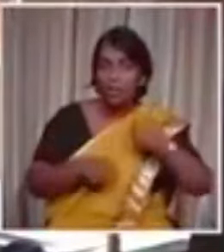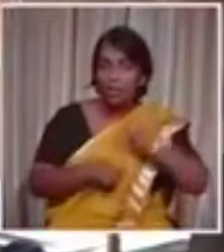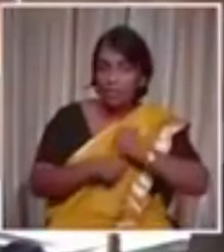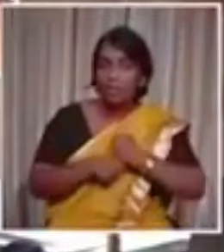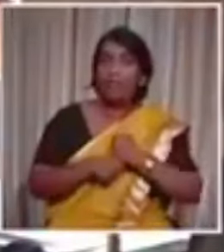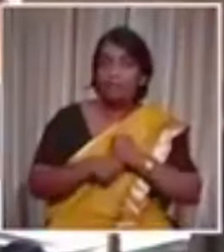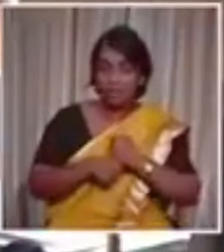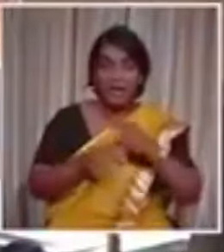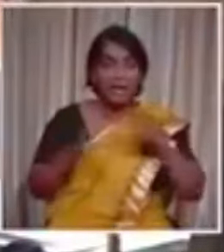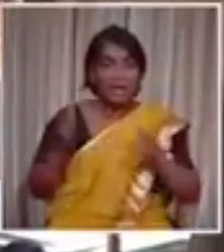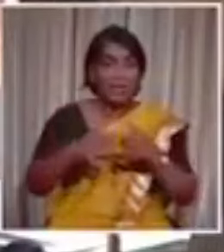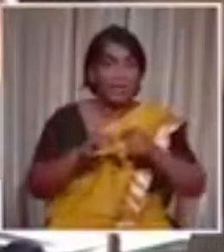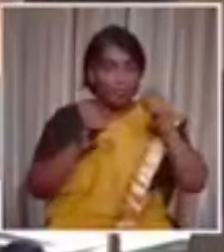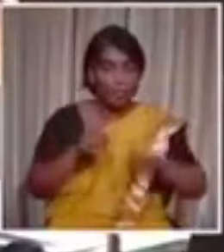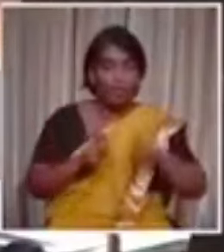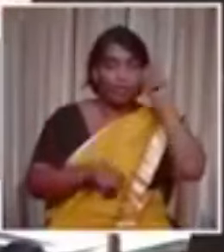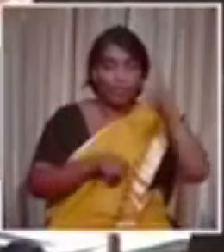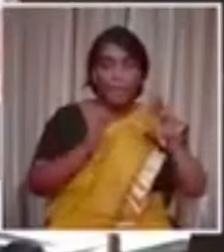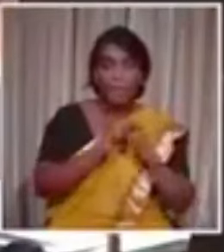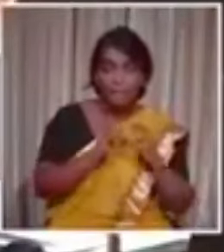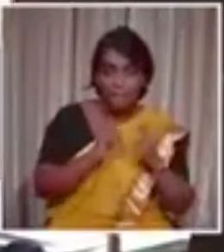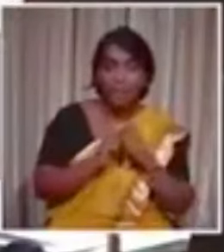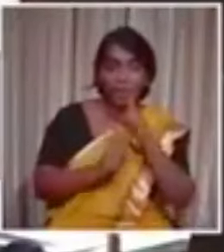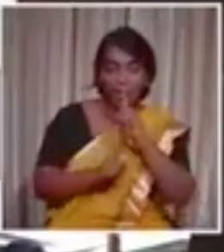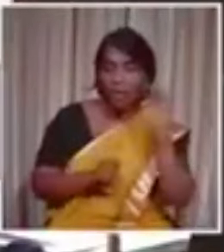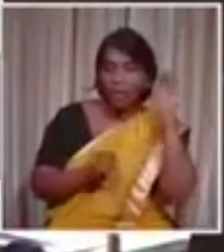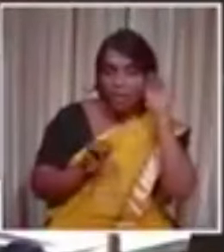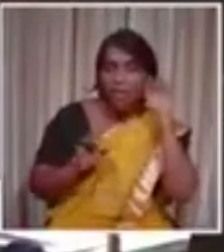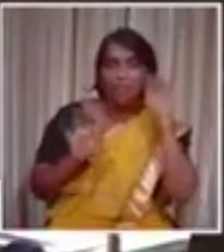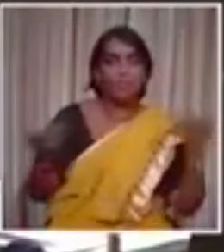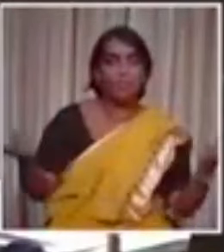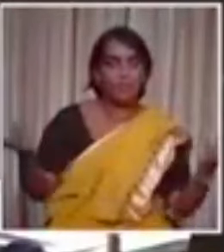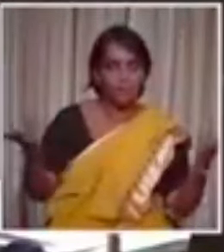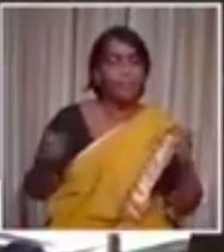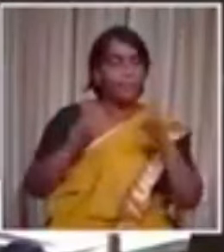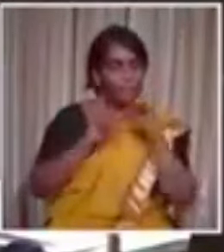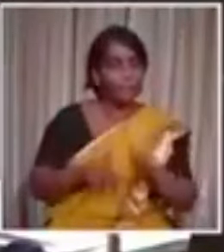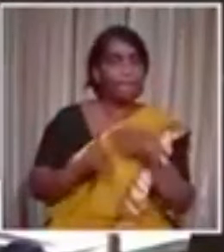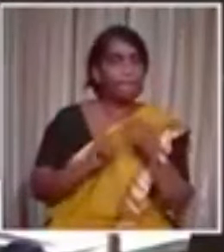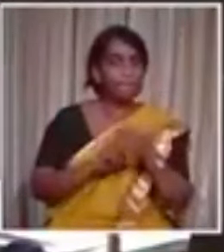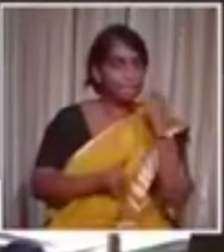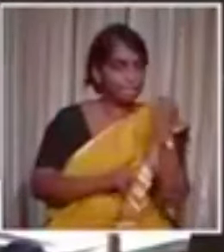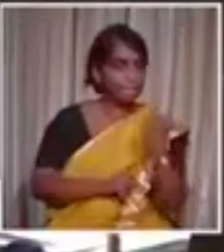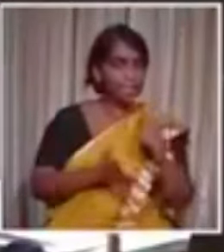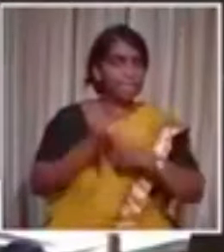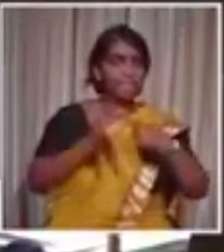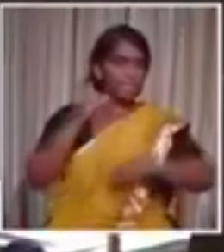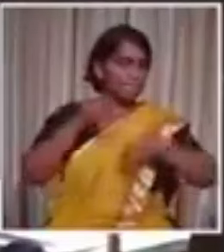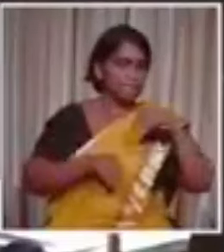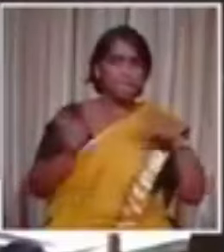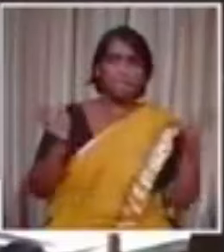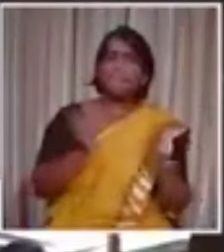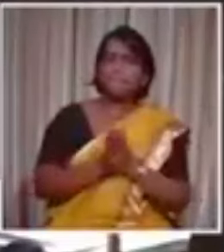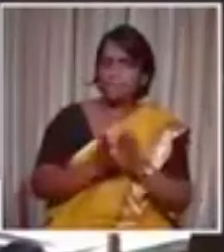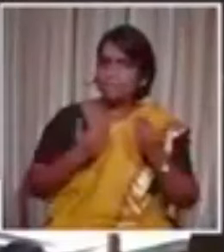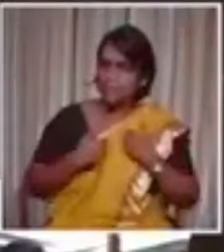ආණ්ඩුව මණ්ඩලයේ ගොවිජනයාගේ ප්‍රශ්න කියනකොට ඒක සමන් දෙන්න ඕන නේ. එහෙම උනේ නැහැ. ඒ නිසා මේ විධායක බලයත් මේ දේශපාලන සංස්කෘතියත් වෙනුවෙන්